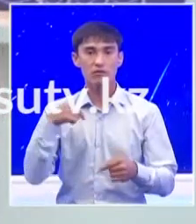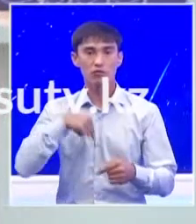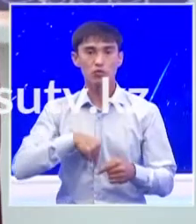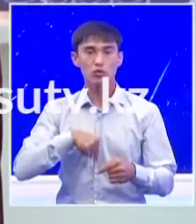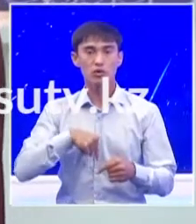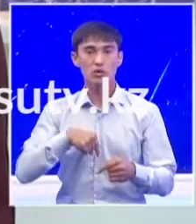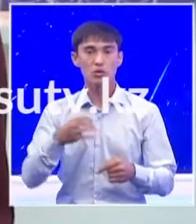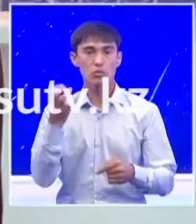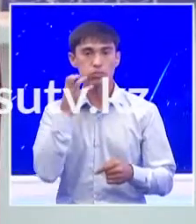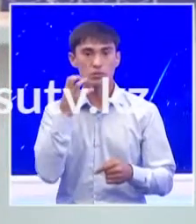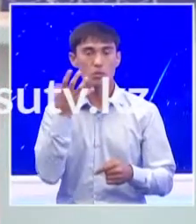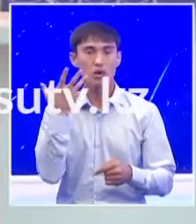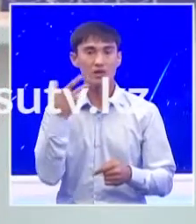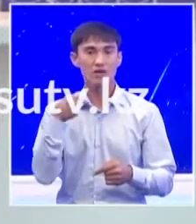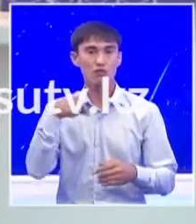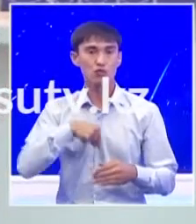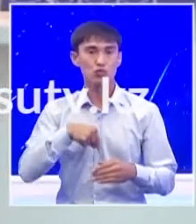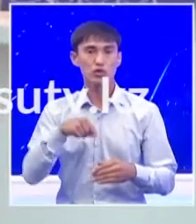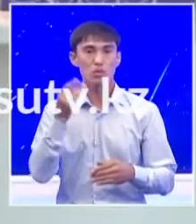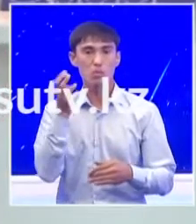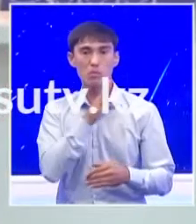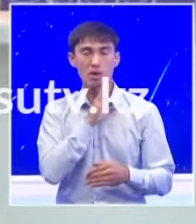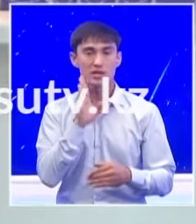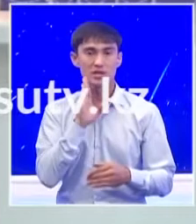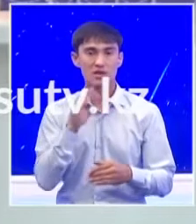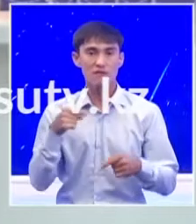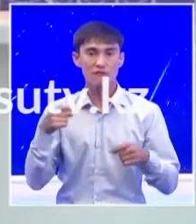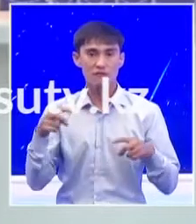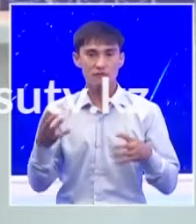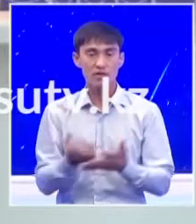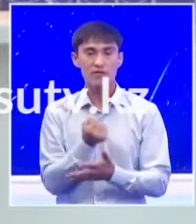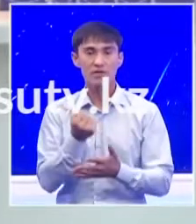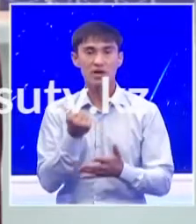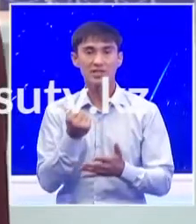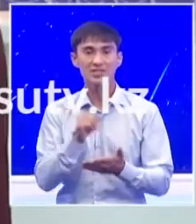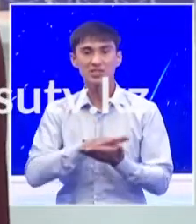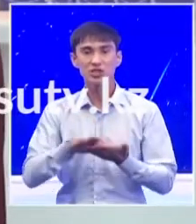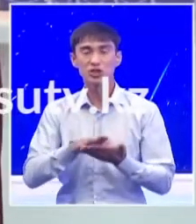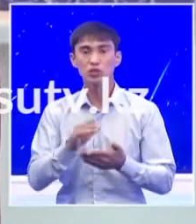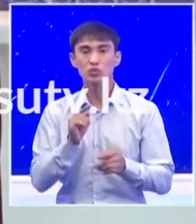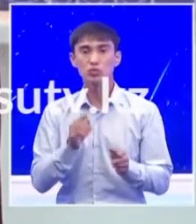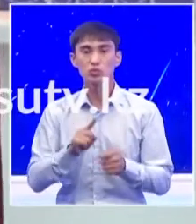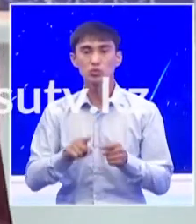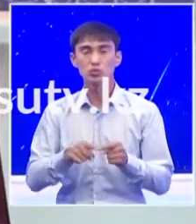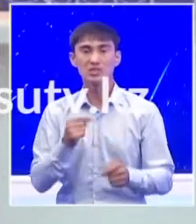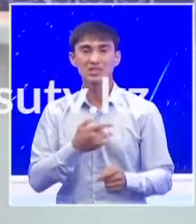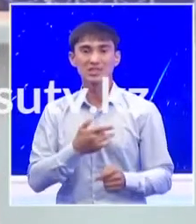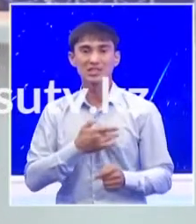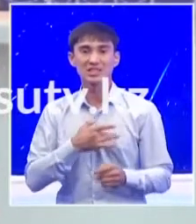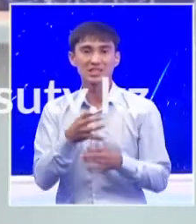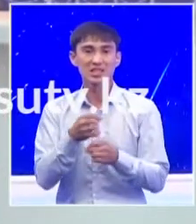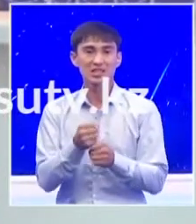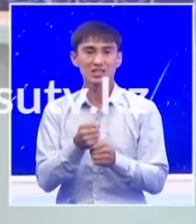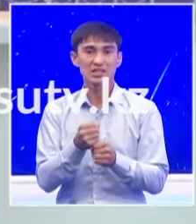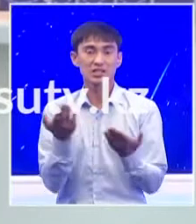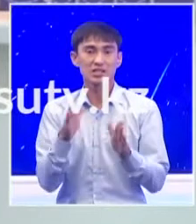да, когда ребенок еще внутри матери, выявлять частоту сердечных сокращений, то есть состояние